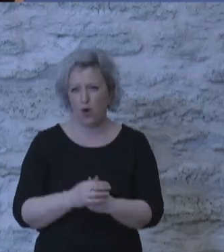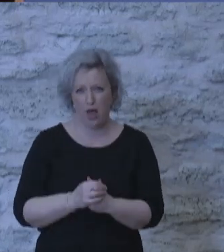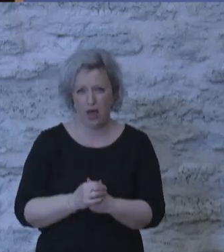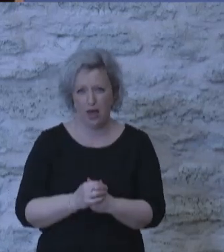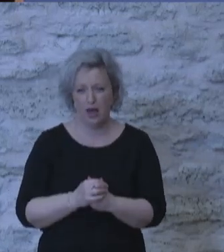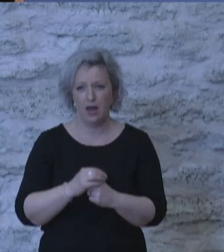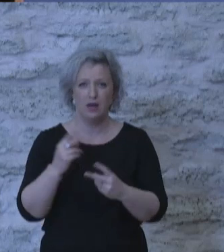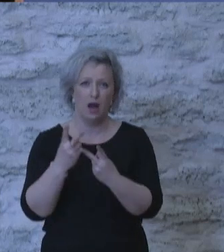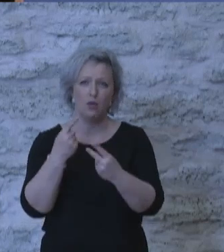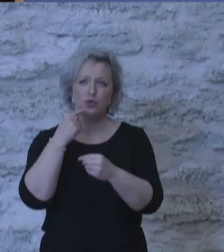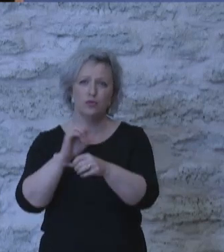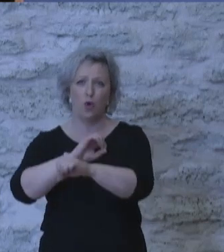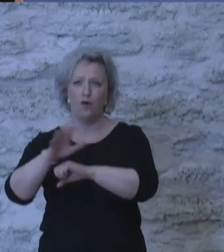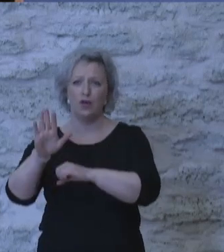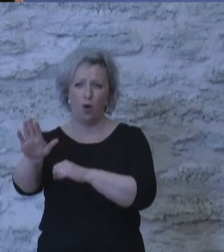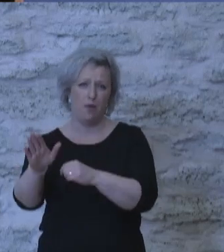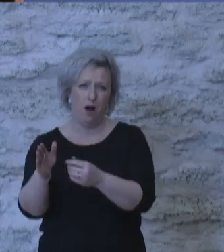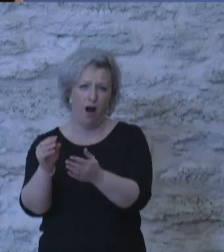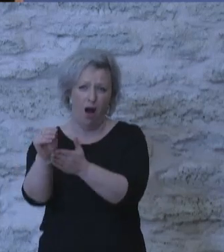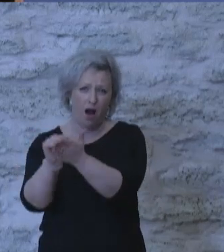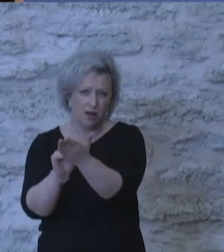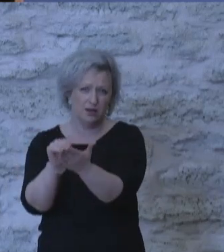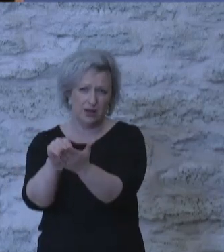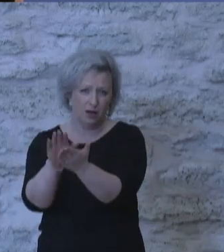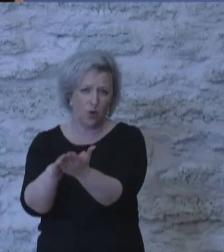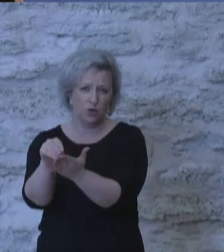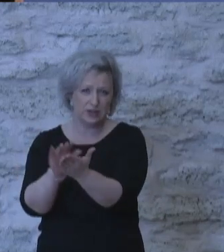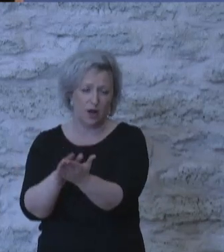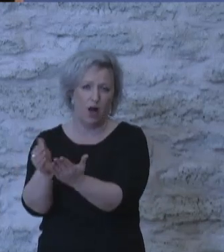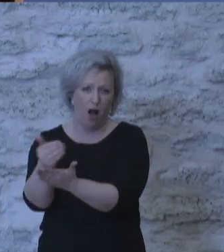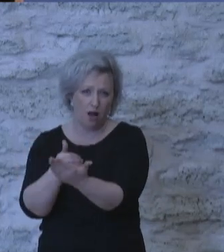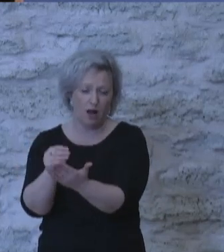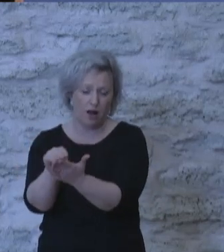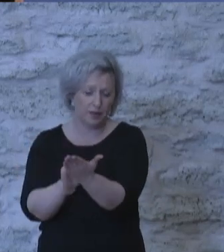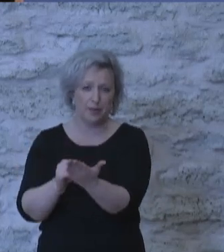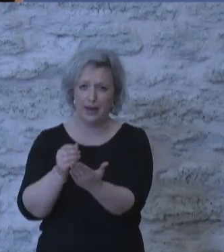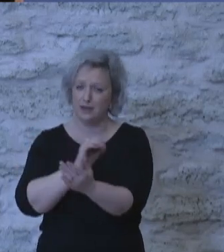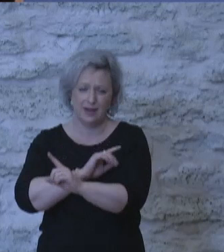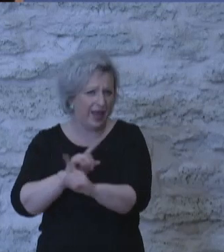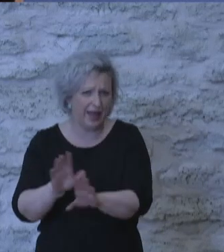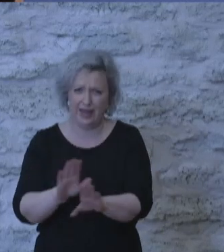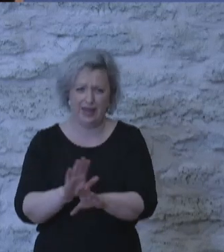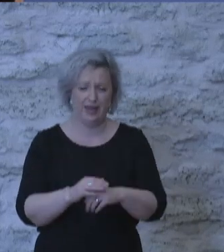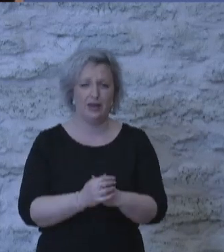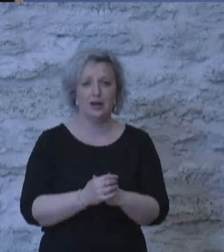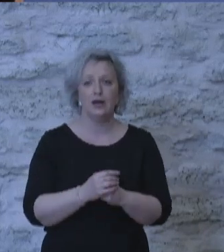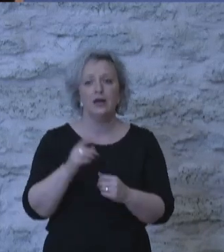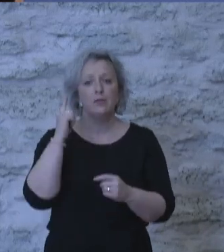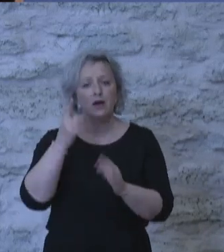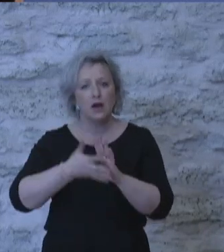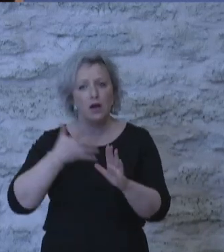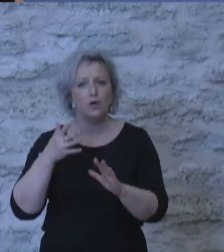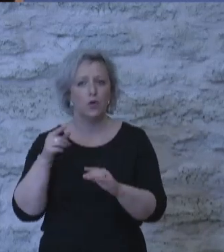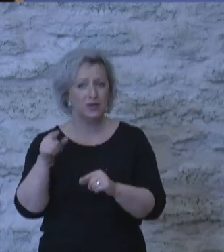selle COVID-19. Ja ma saan aru, et ka otseselt seda te ei vaidlustagi, vaid